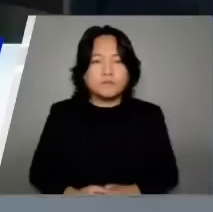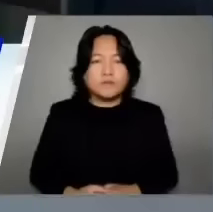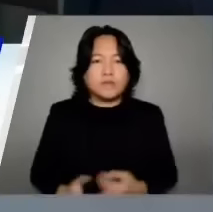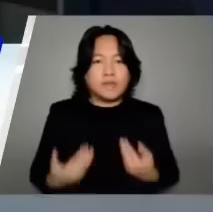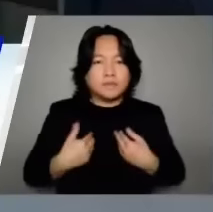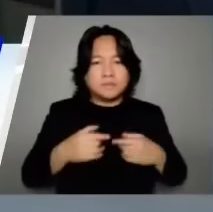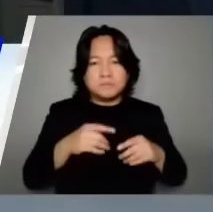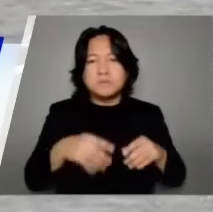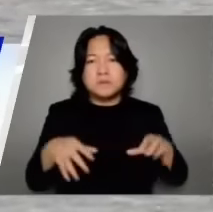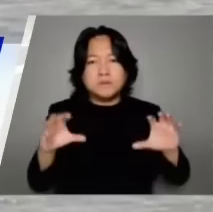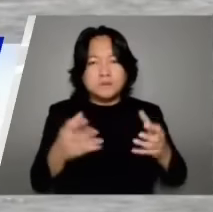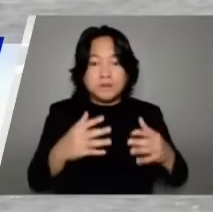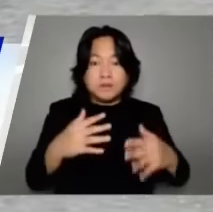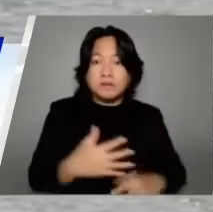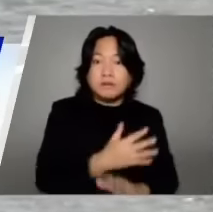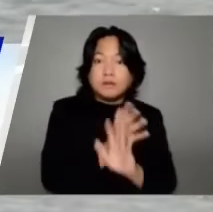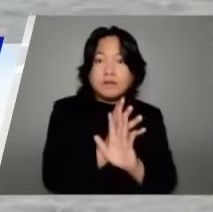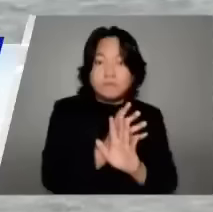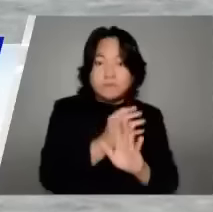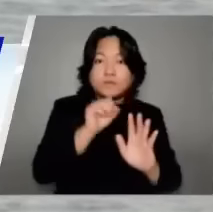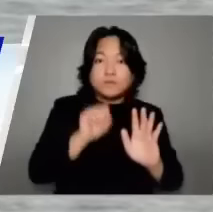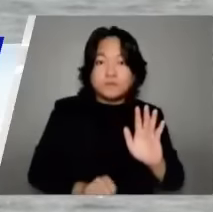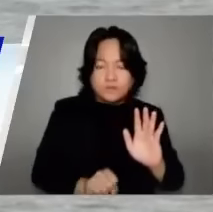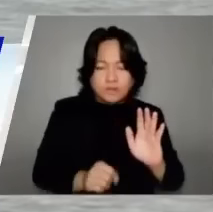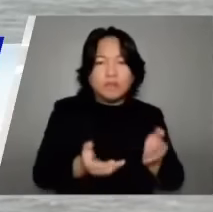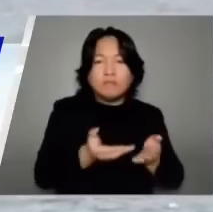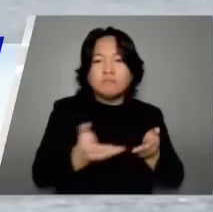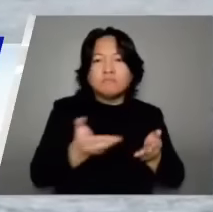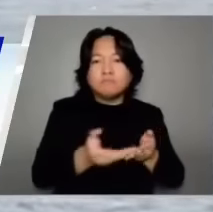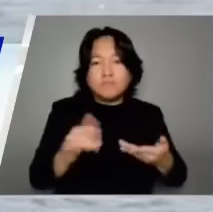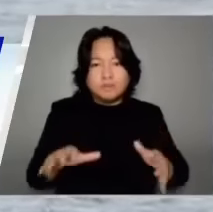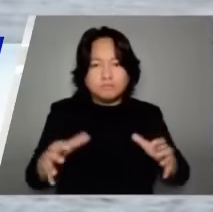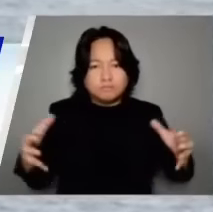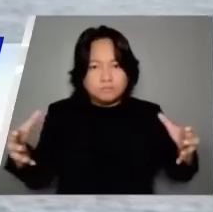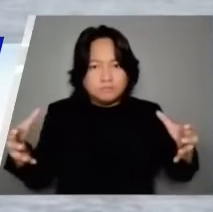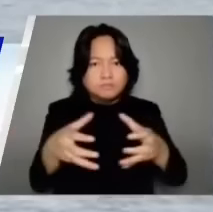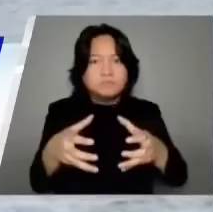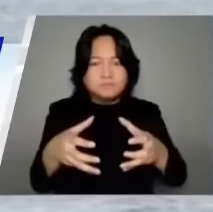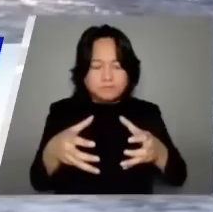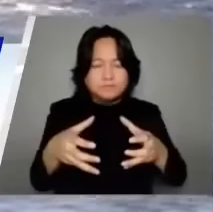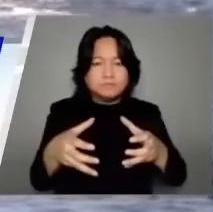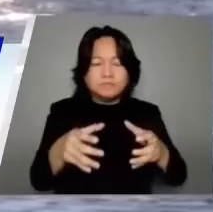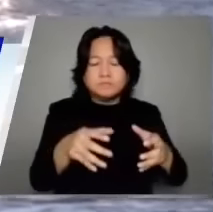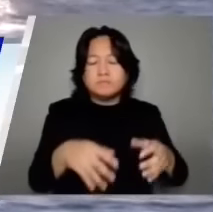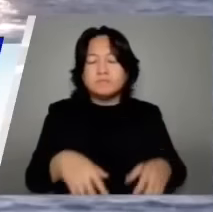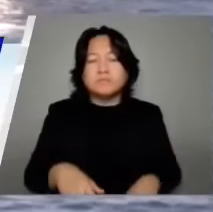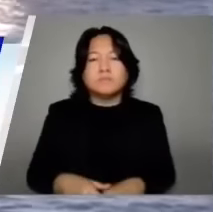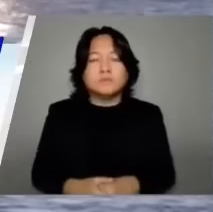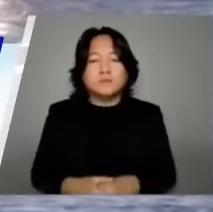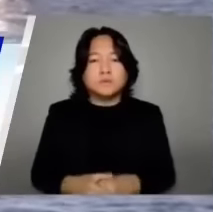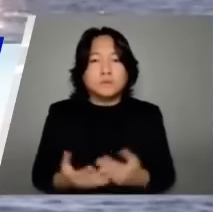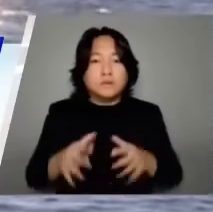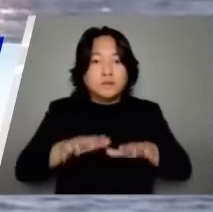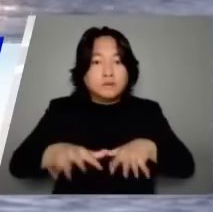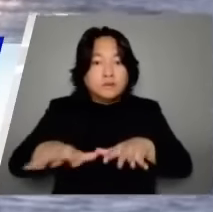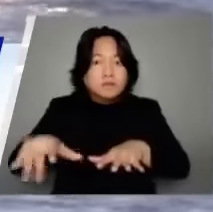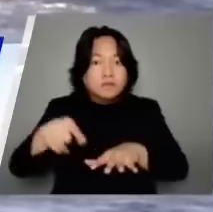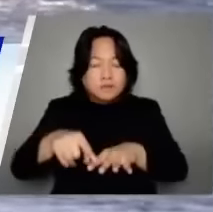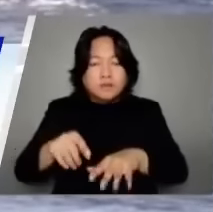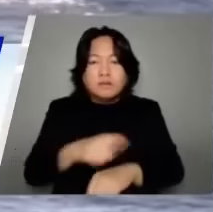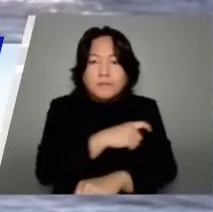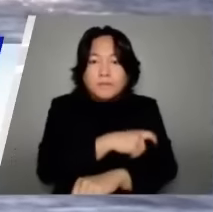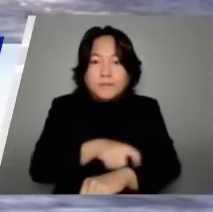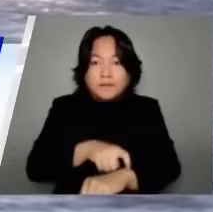del Sur, kanina nagkita-kita na ang mga barko ng iba't ibang kalahok na bansa sa dagat sa bisinidad ng northeast ng Palawan para